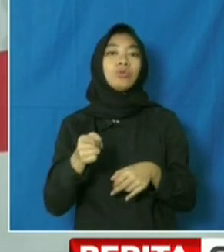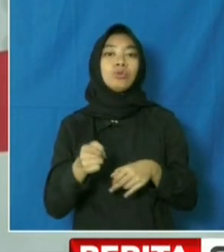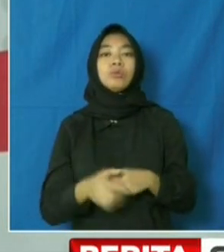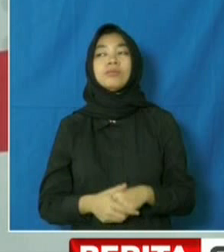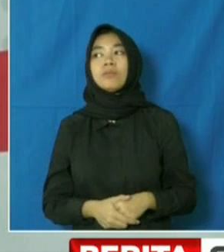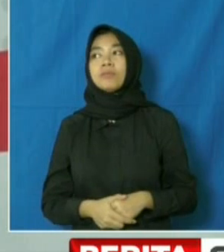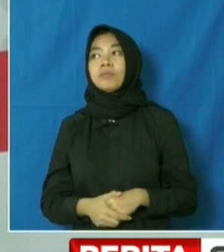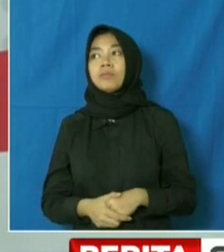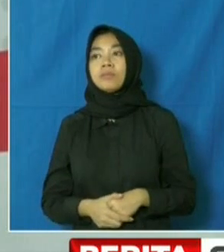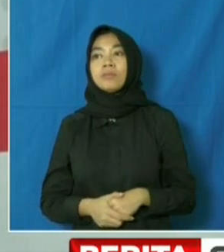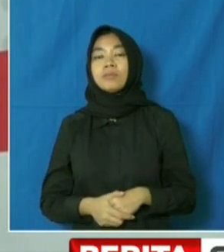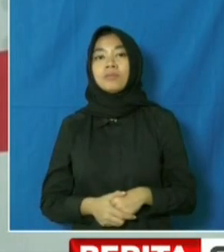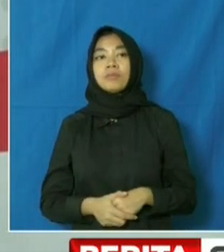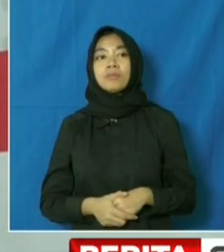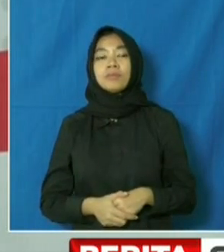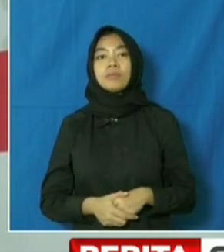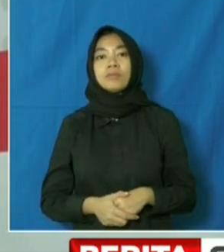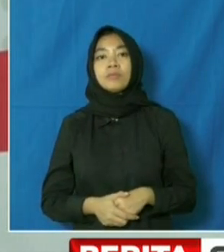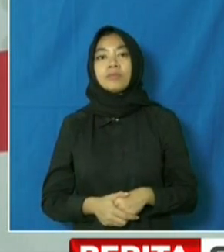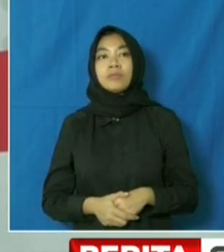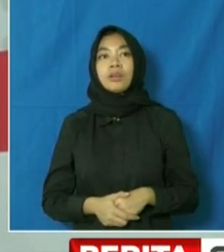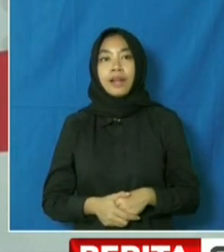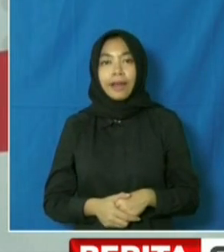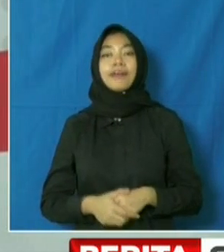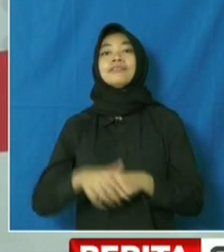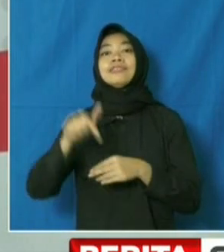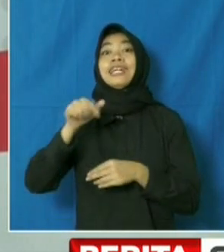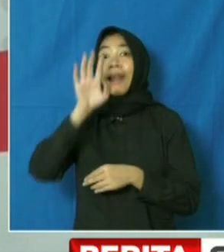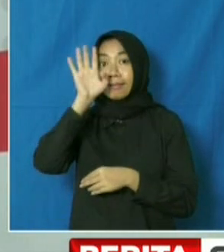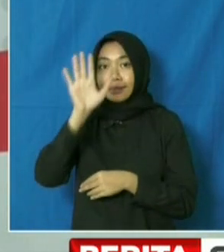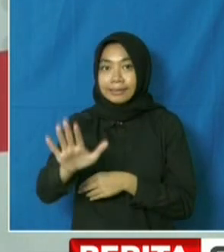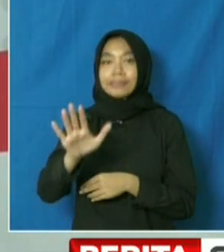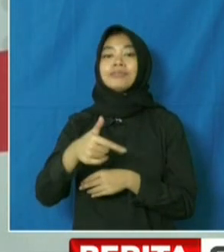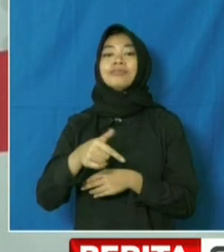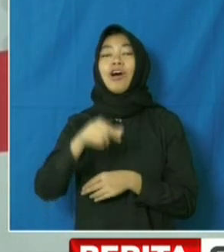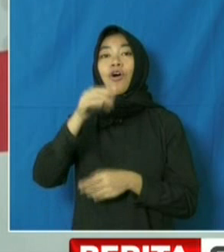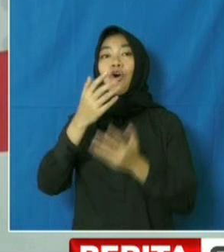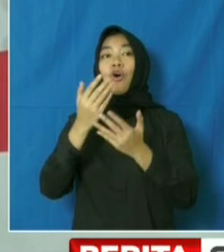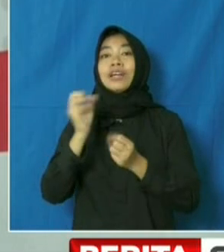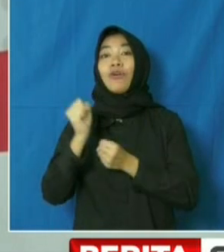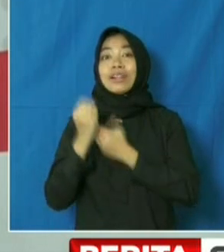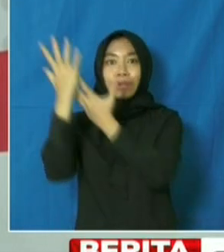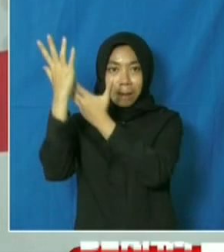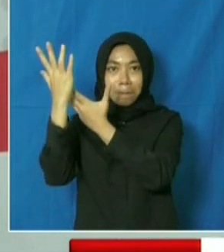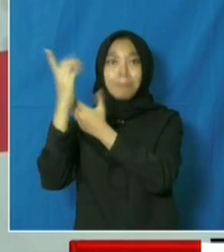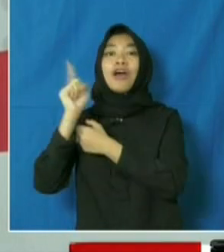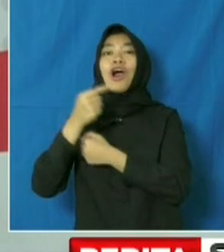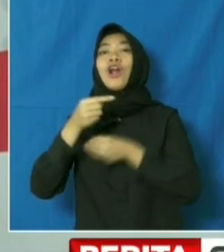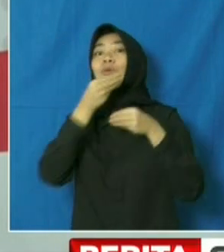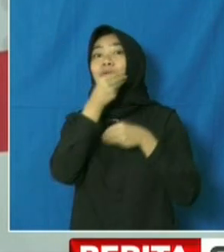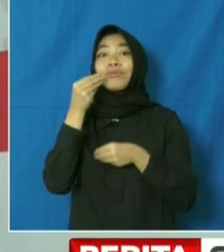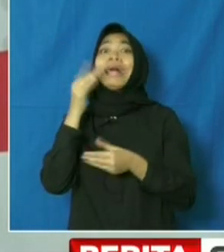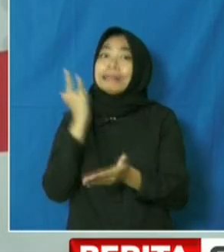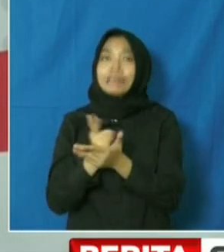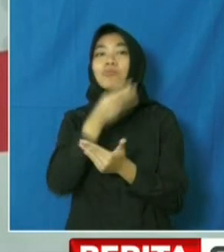nah dalam konteks ini umat Islam yang akan melaksanakan ibadah puasa tentu kewajiban puasa